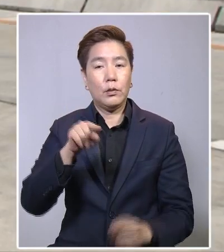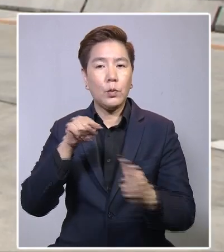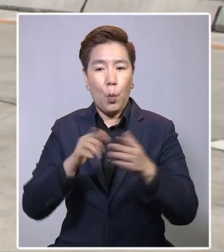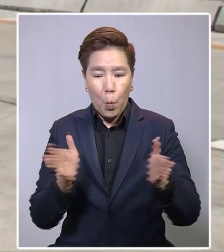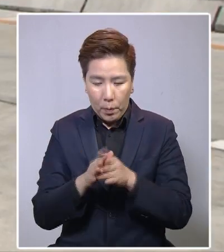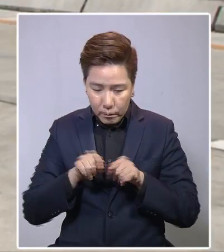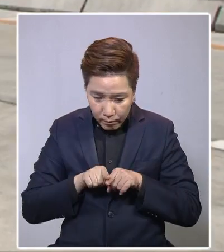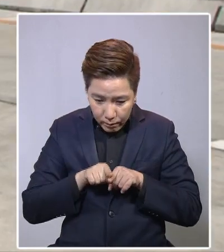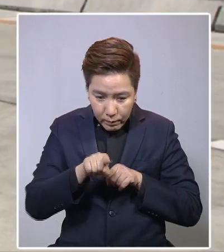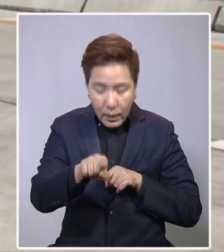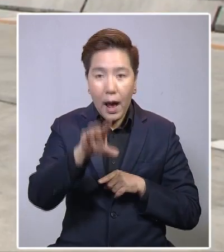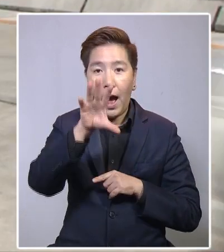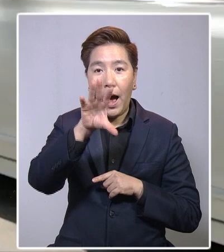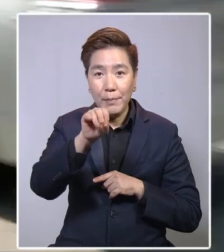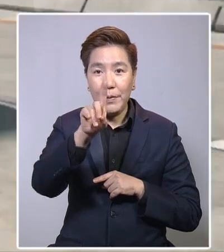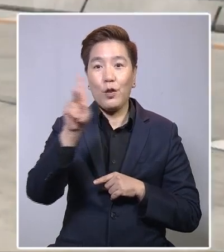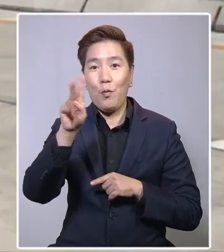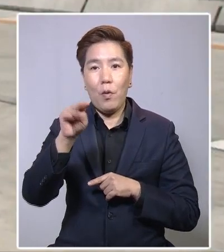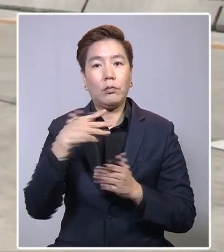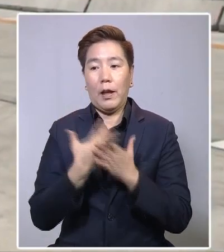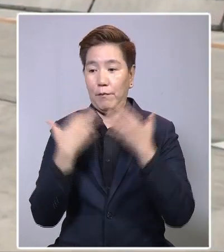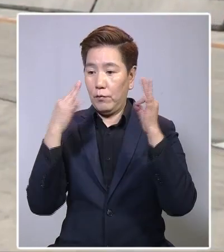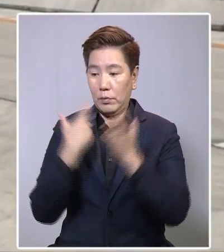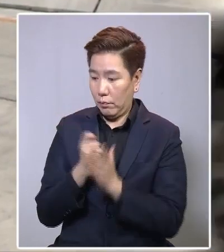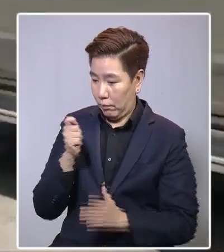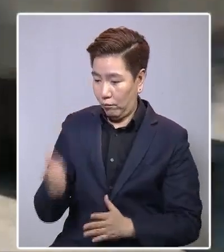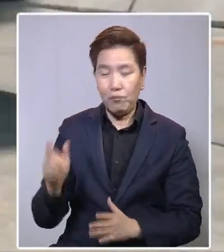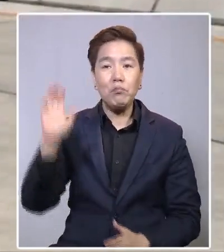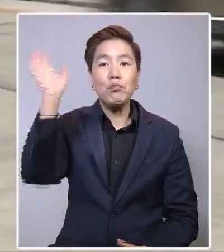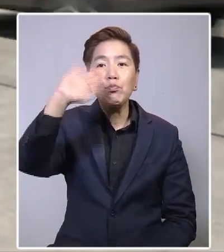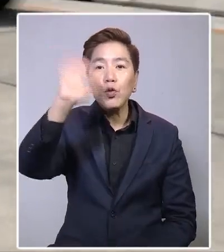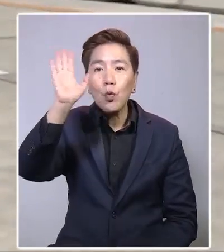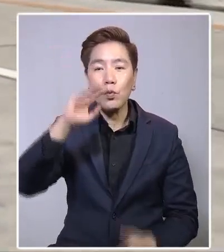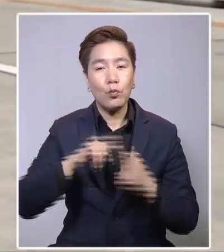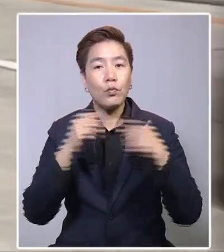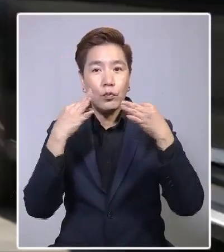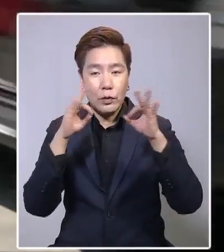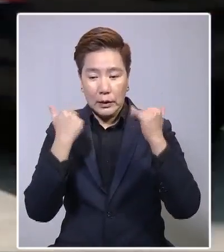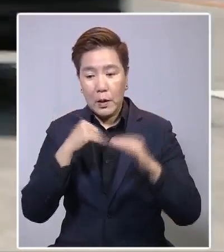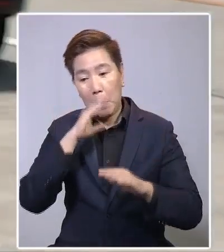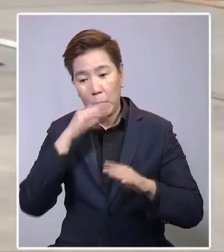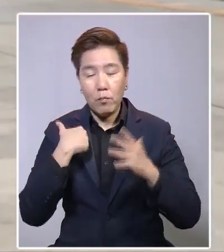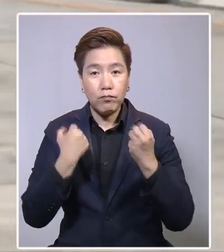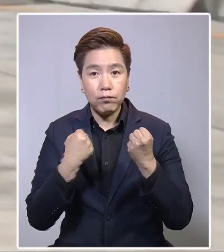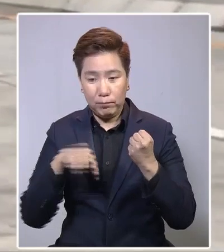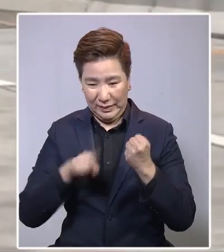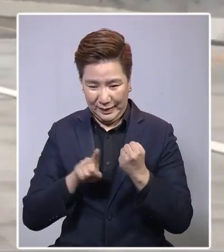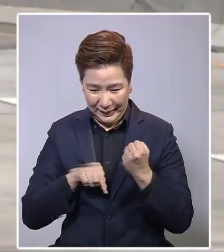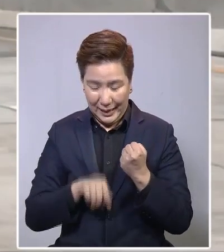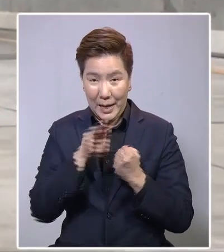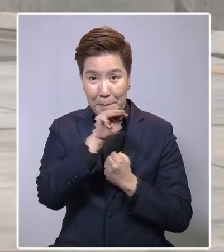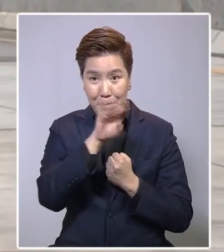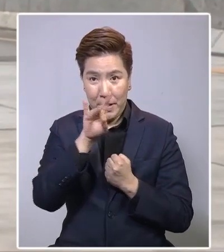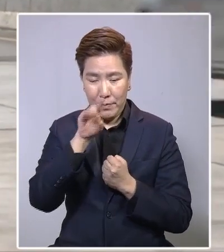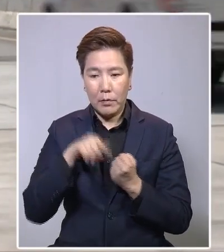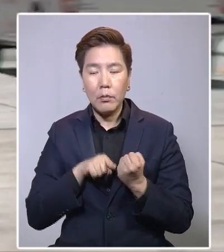วมระยะทาง51กิโลเมตรค่ะโดยไม่เก็บค่าธรรมเนียมผ่านทางนะคะหากเดินทางด้วยเส้นทางมอเตอร์เวย์